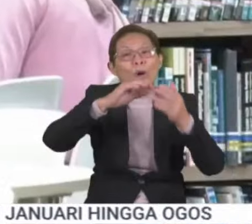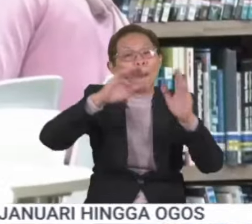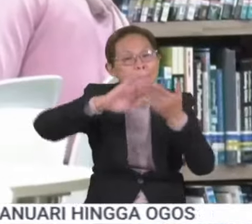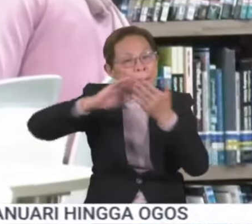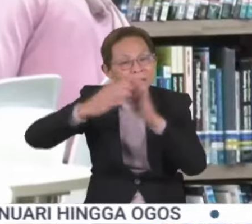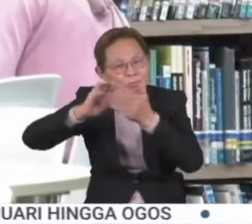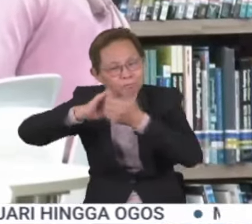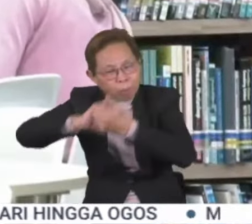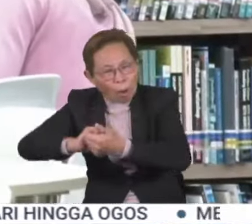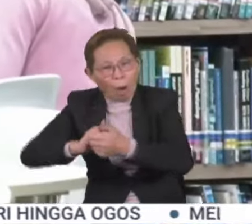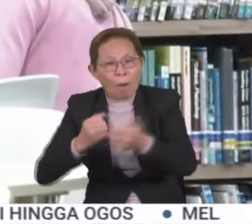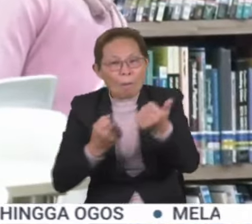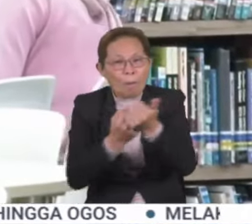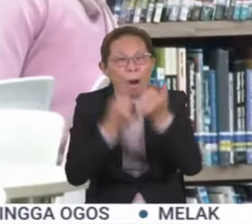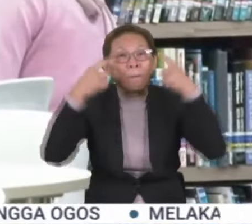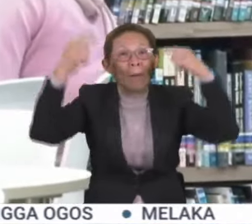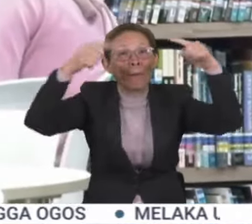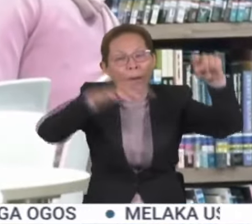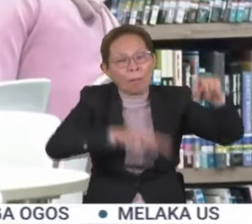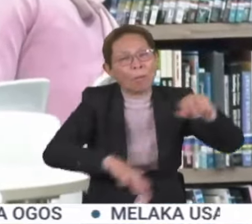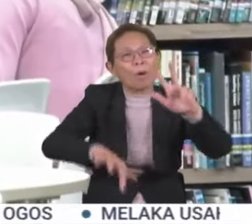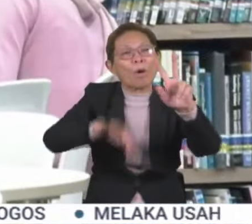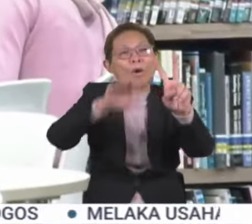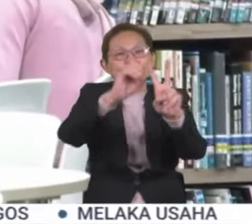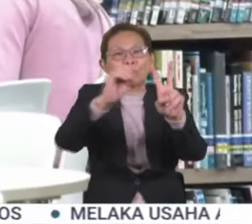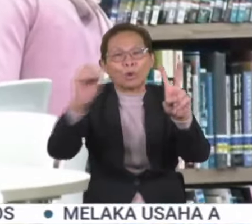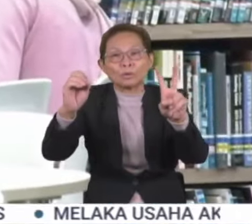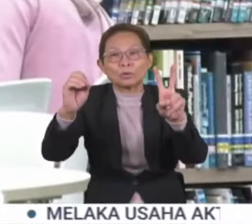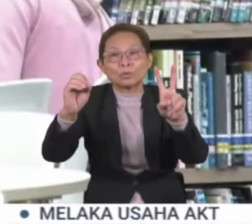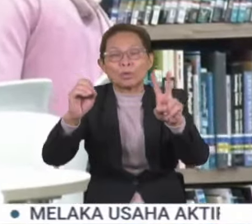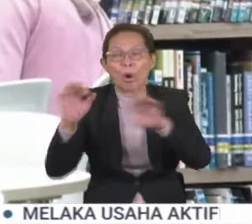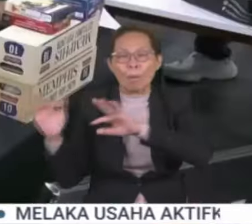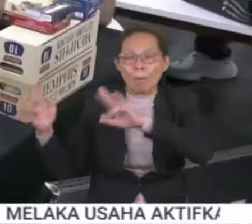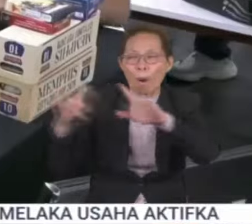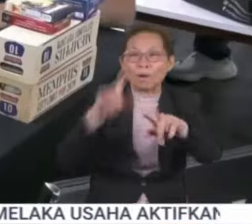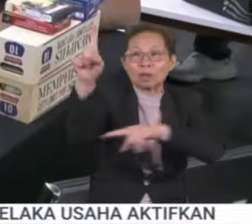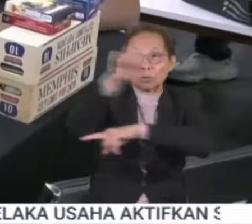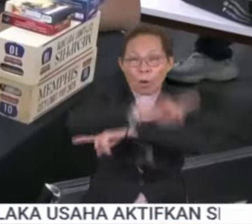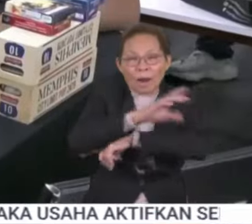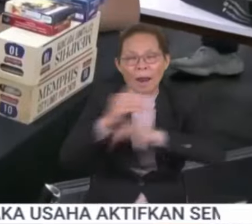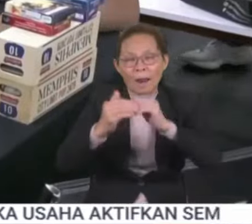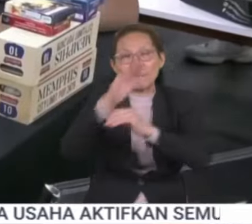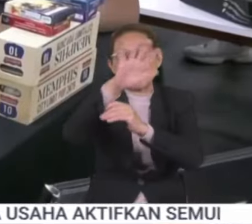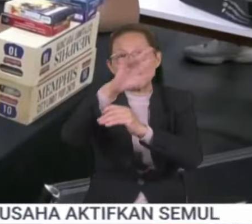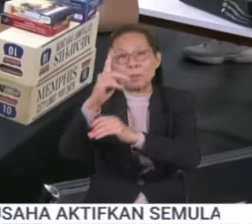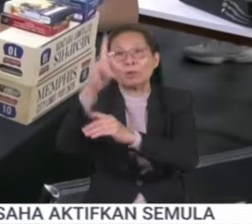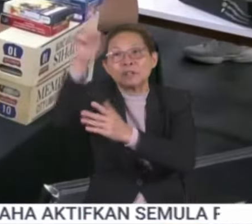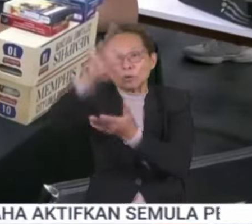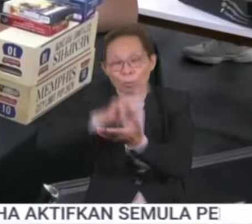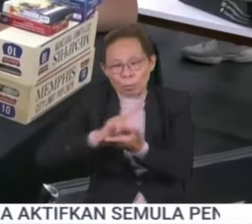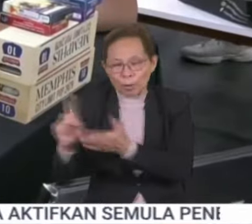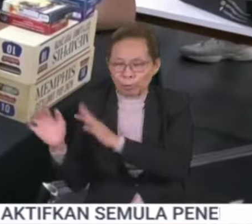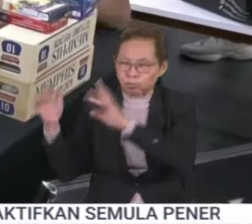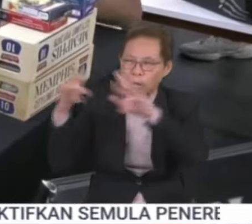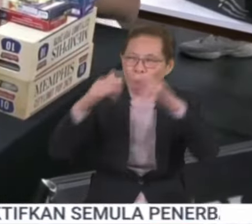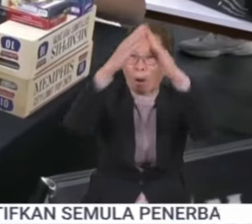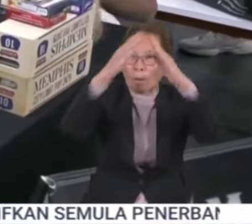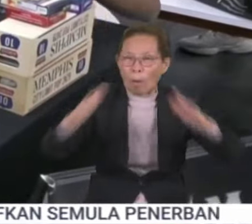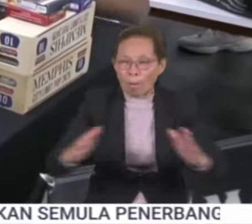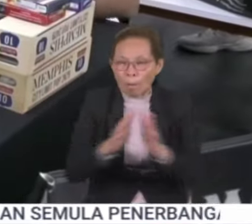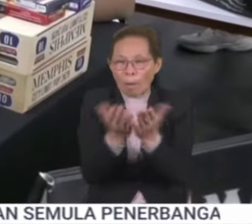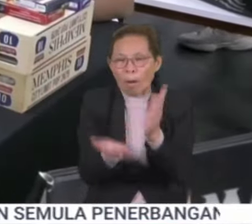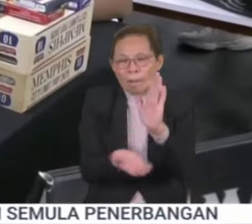usaha berkenaan menyumbang kepada pencapaian purata 200 pengunjung harian dan lebih 5000 secara mingguan iaitu peningkatan